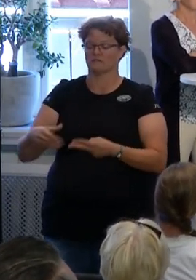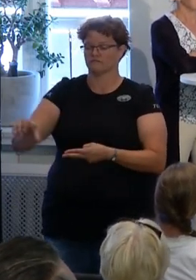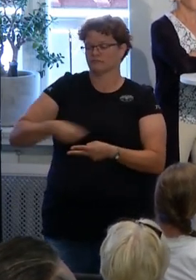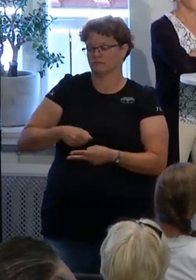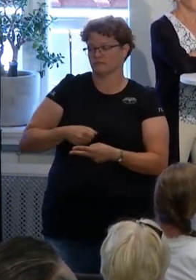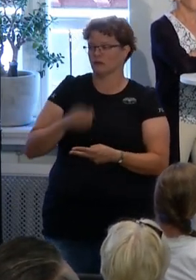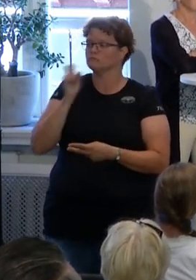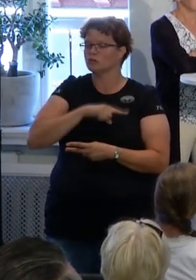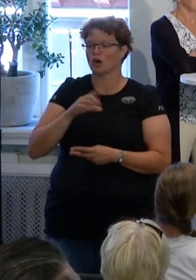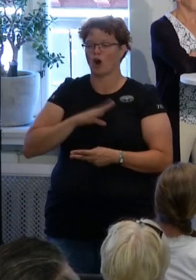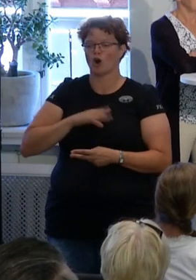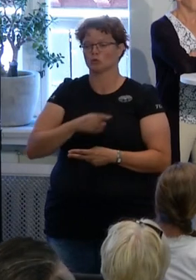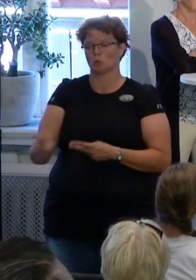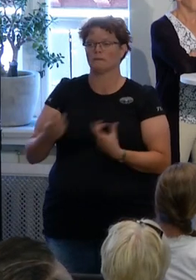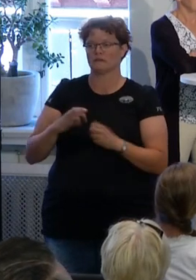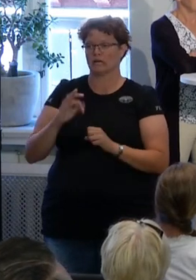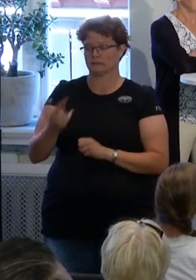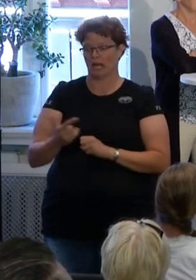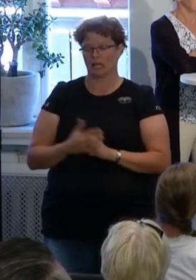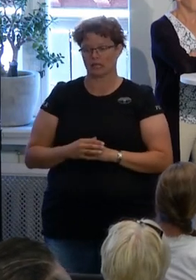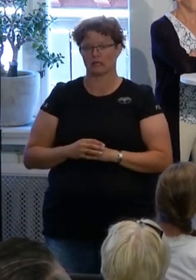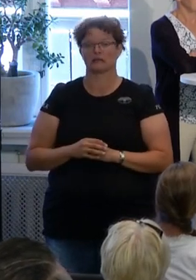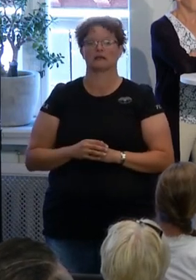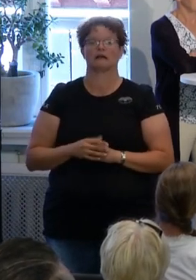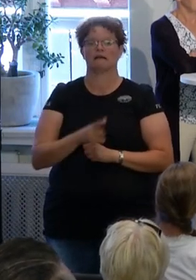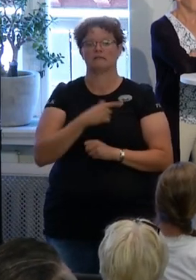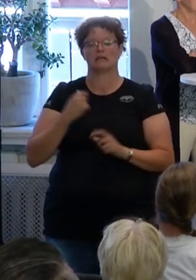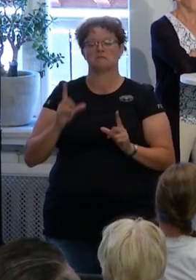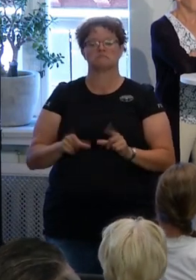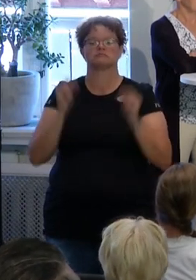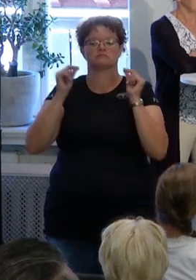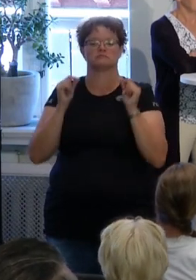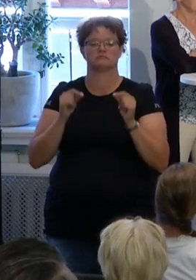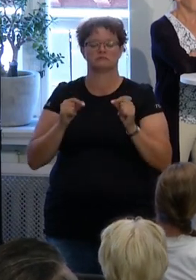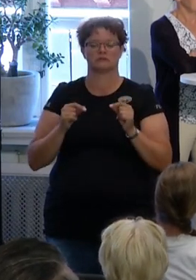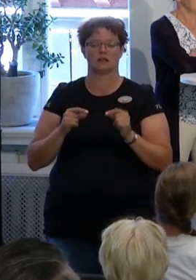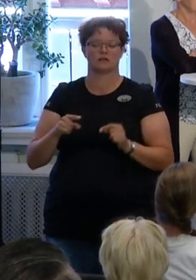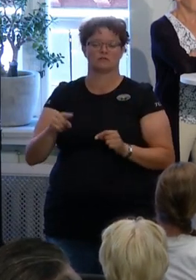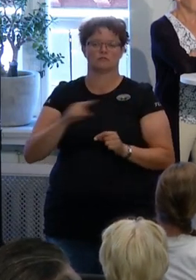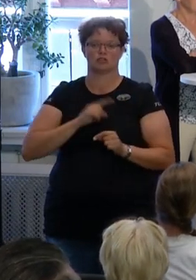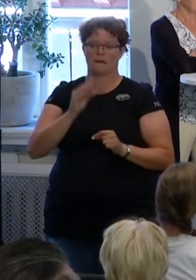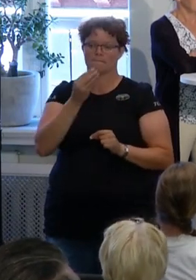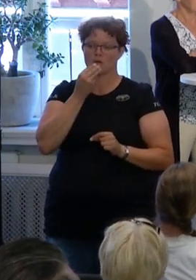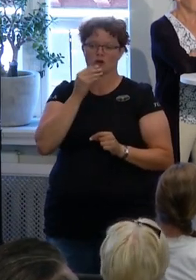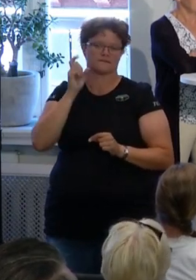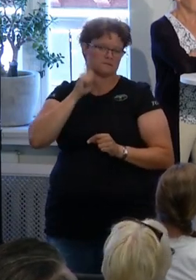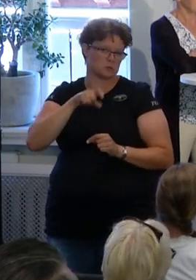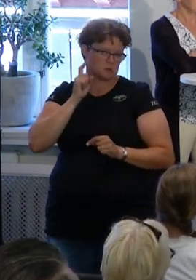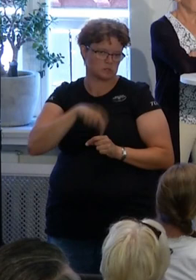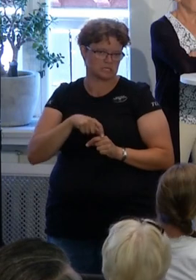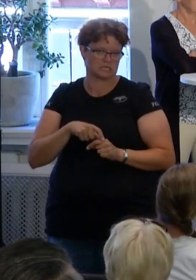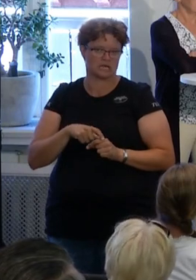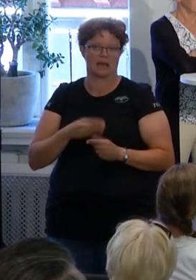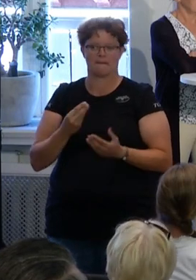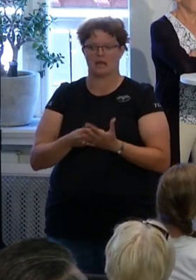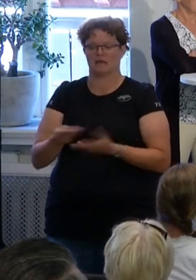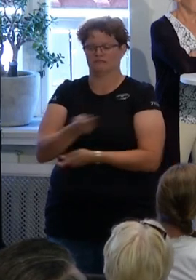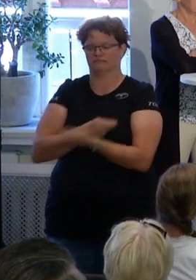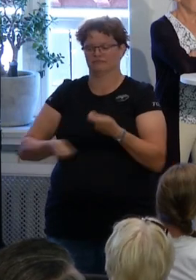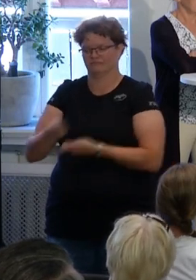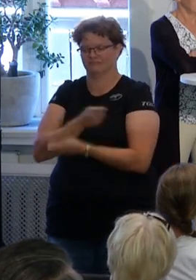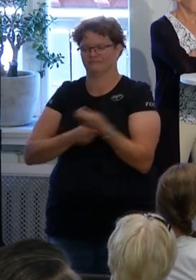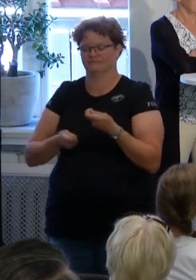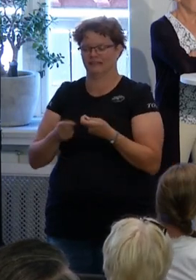att hålla de här verksamheterna. Vi har uppdagat stora kvantiteter av livsmedelsfusk som omsätter pengar som sen går